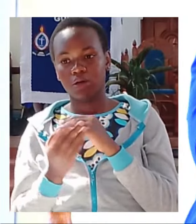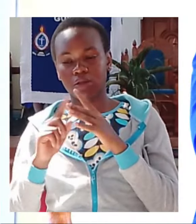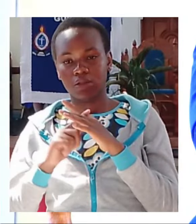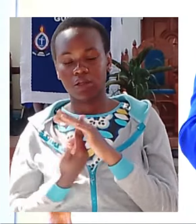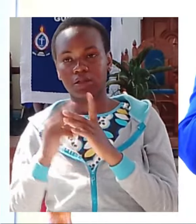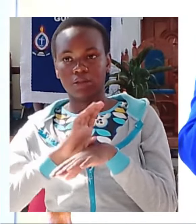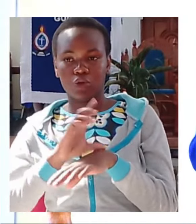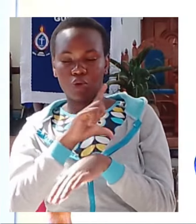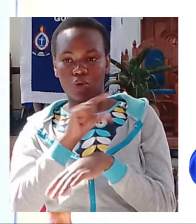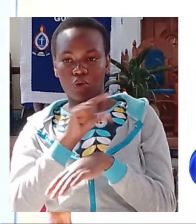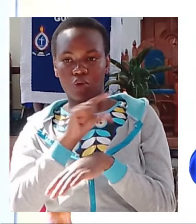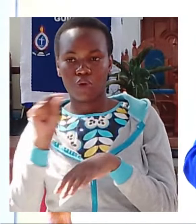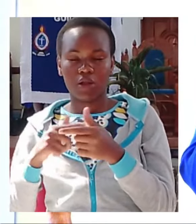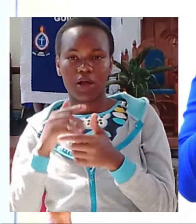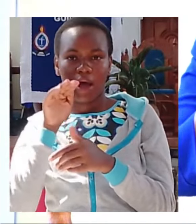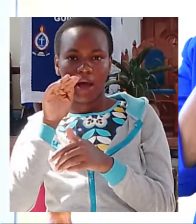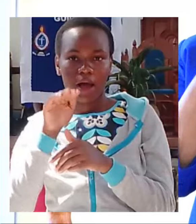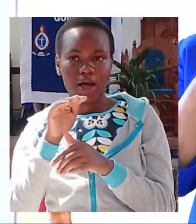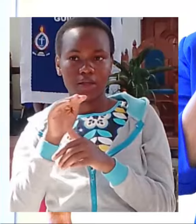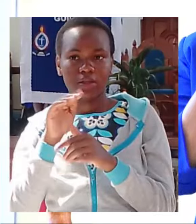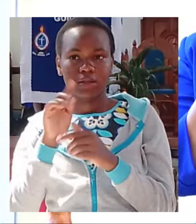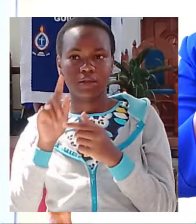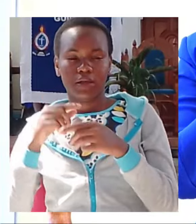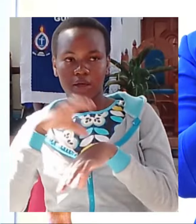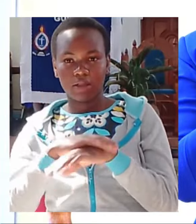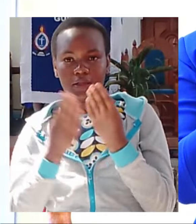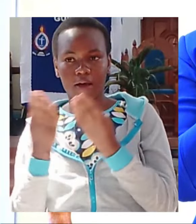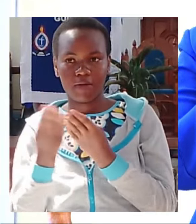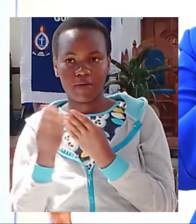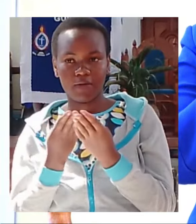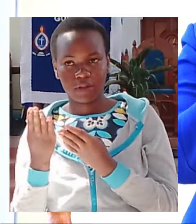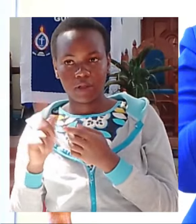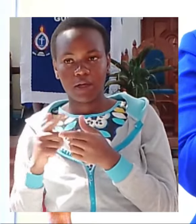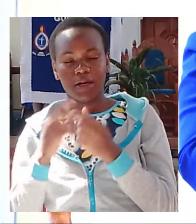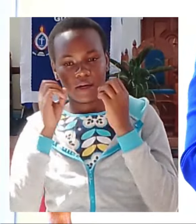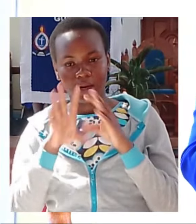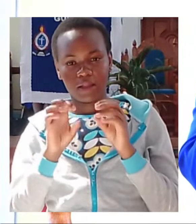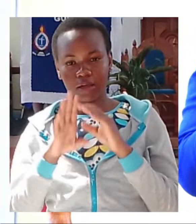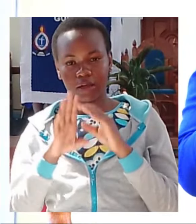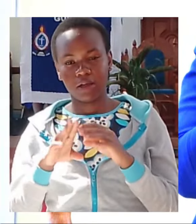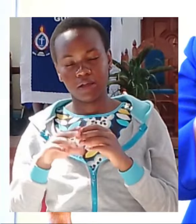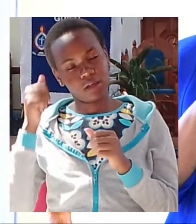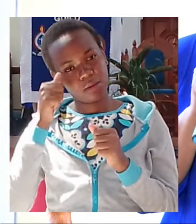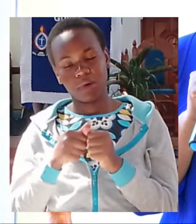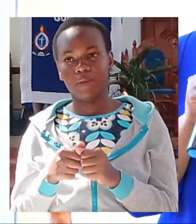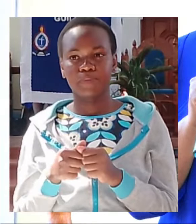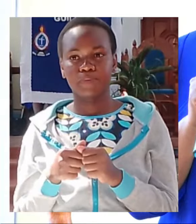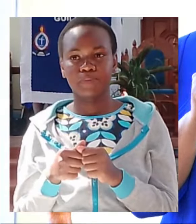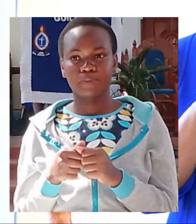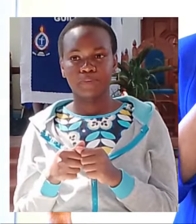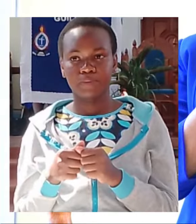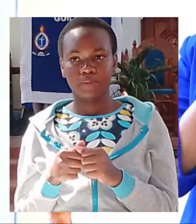kwenda kanisa, but ukiulizwa ni nini ambayo umepata kwa hiyo service, kwa hiyo ibada, there is nothing that you can show for it.